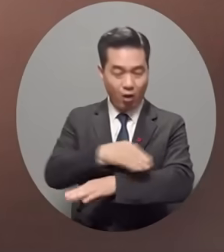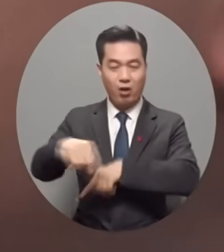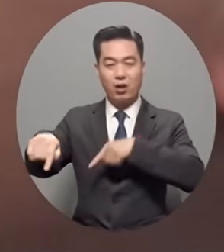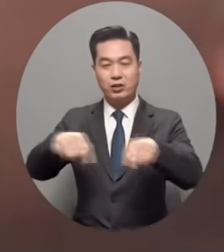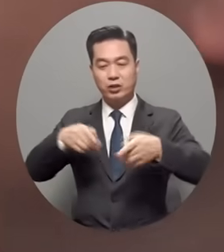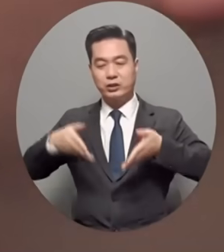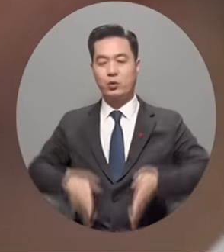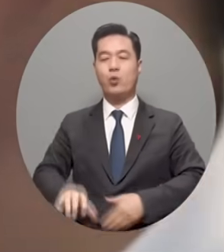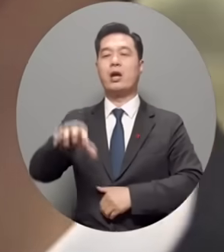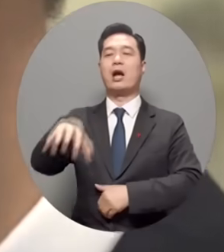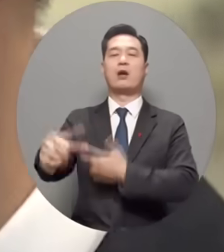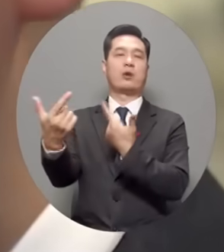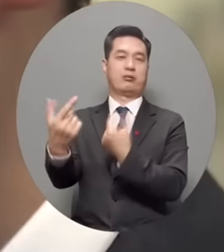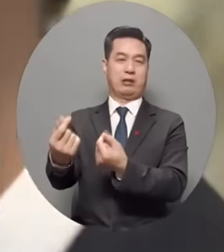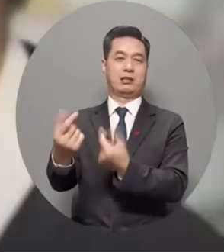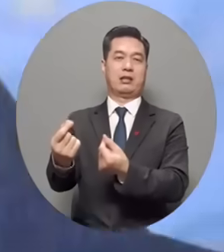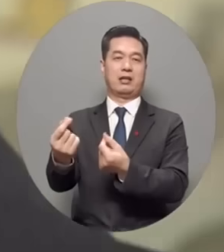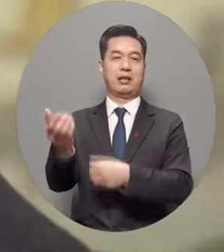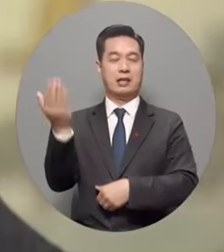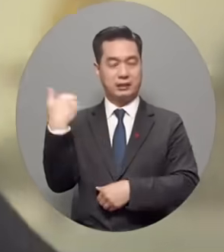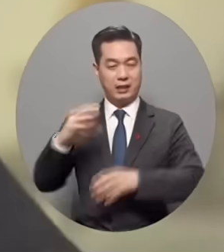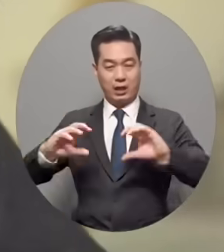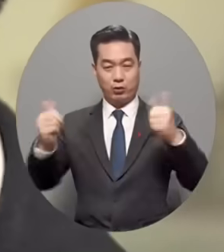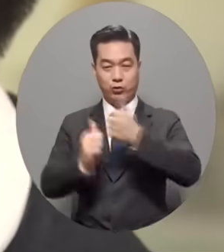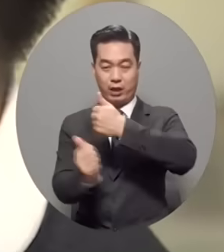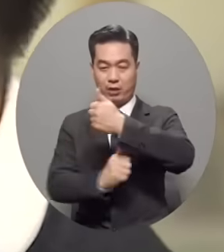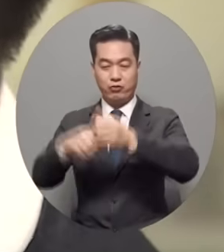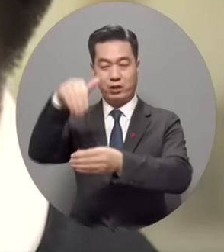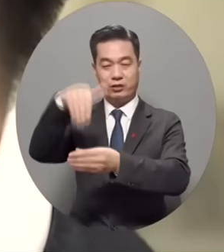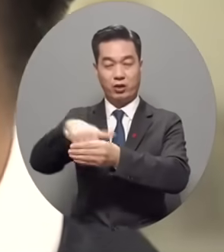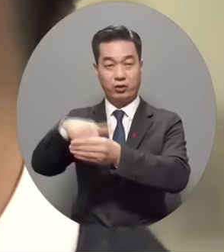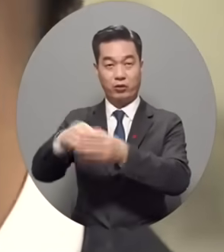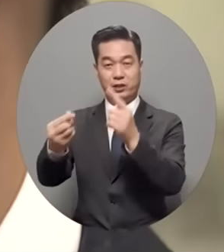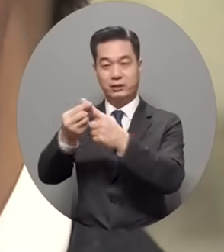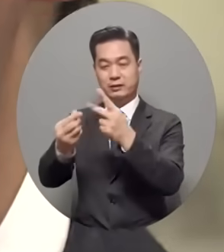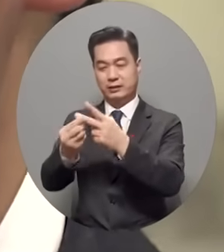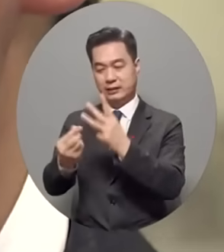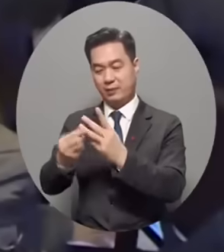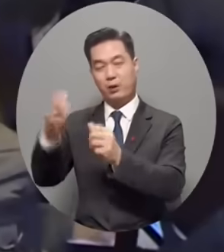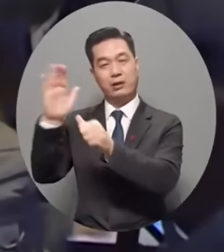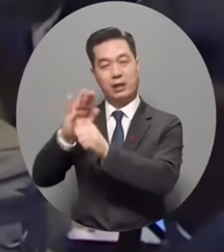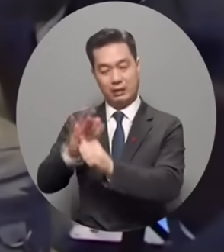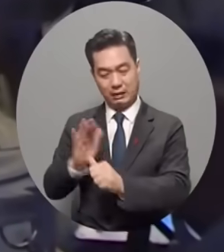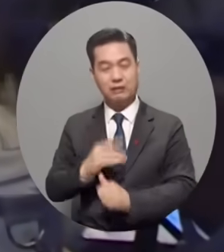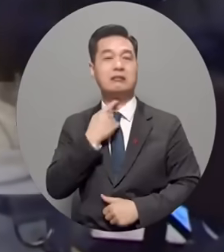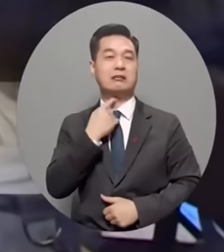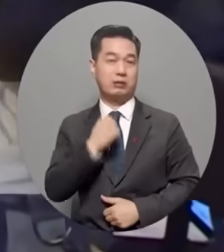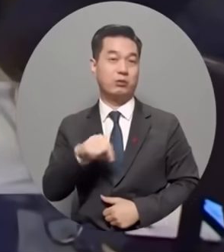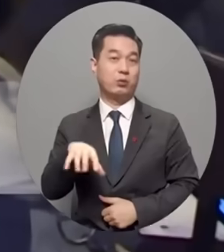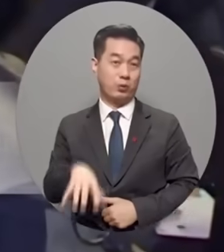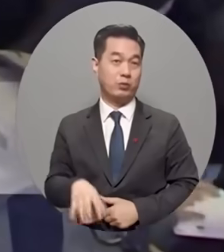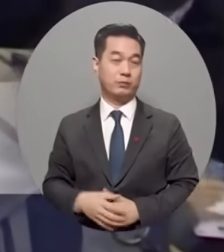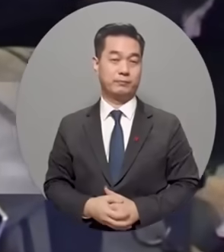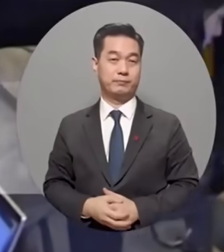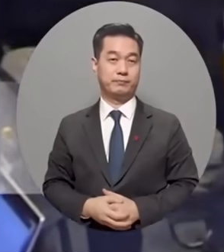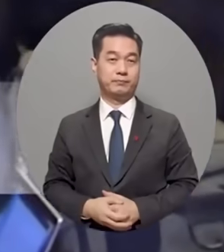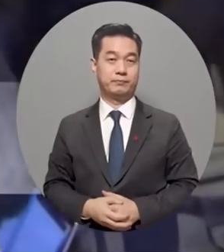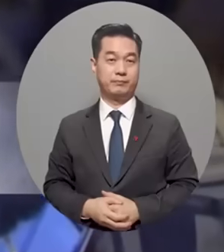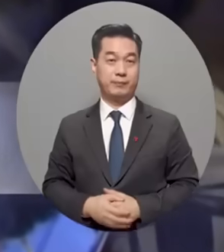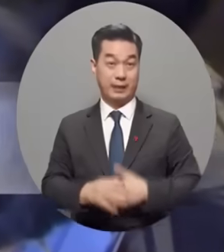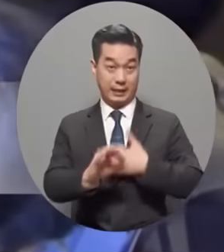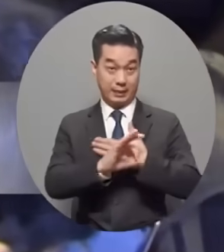고향으로 삼던 곳이자 지난 국회의원 선거에서 세 차례 낙선한 곳입니다. 이준석 전 대표는